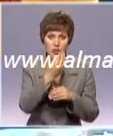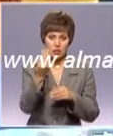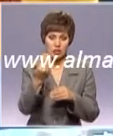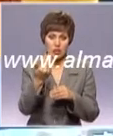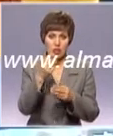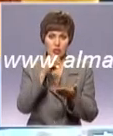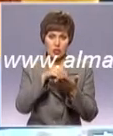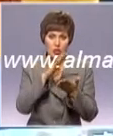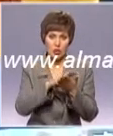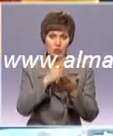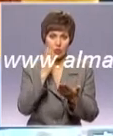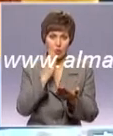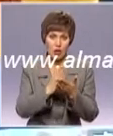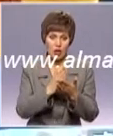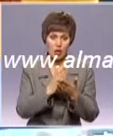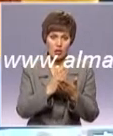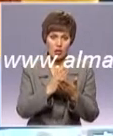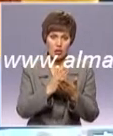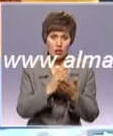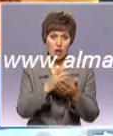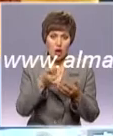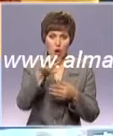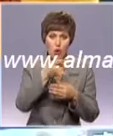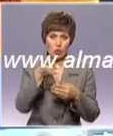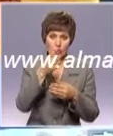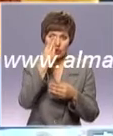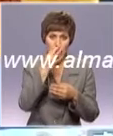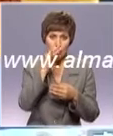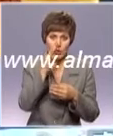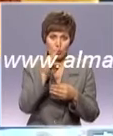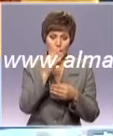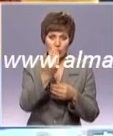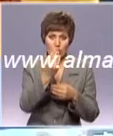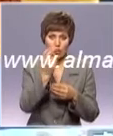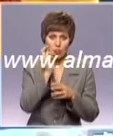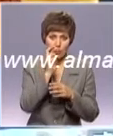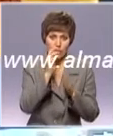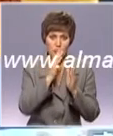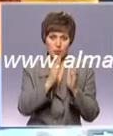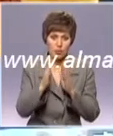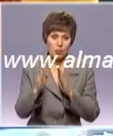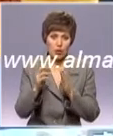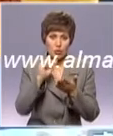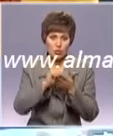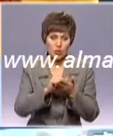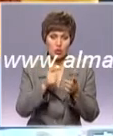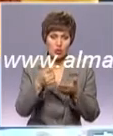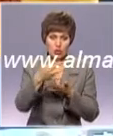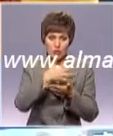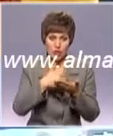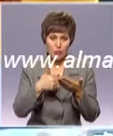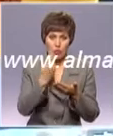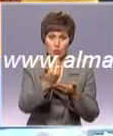бар. Сол аудан бойынша соңға барып, ол жерде тізімі бар. Сол тізім бойынша құжаттарыңыз жинап,